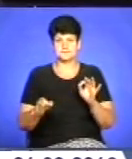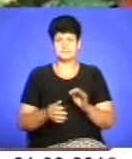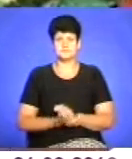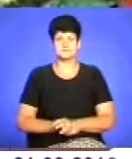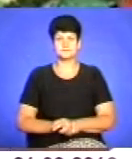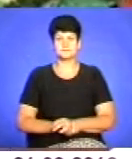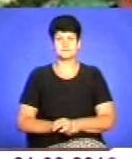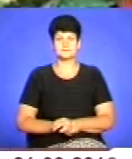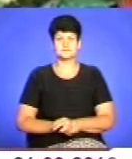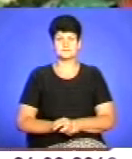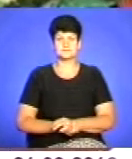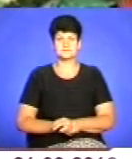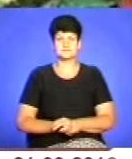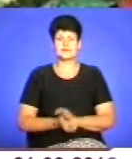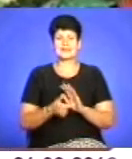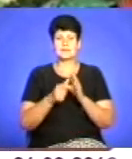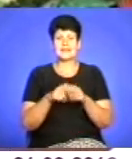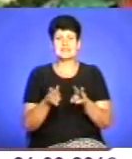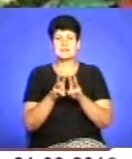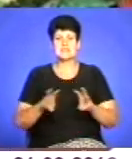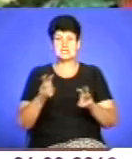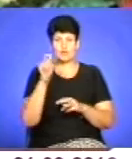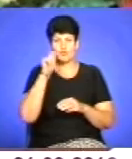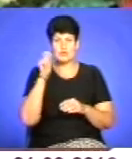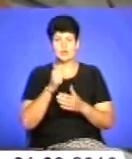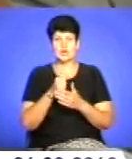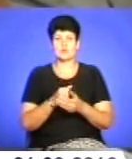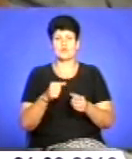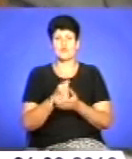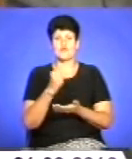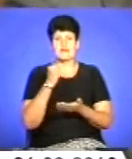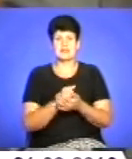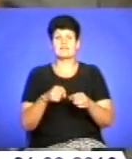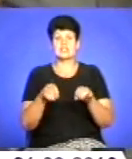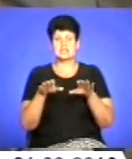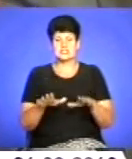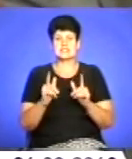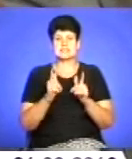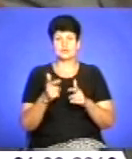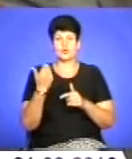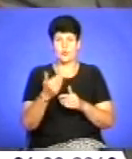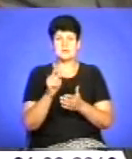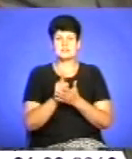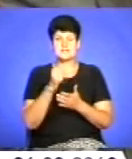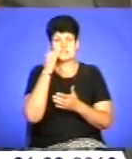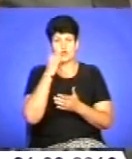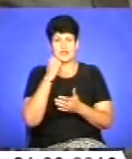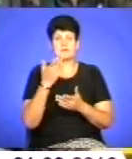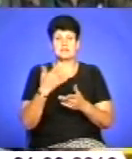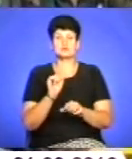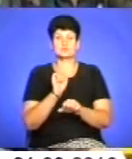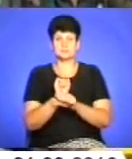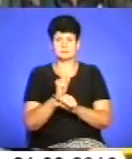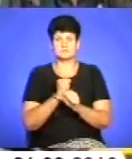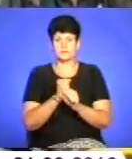далі. Кабінет міністрів України ухвалив рішення, відповідно до якого пенсіонерам, які припинили трудову діяльність